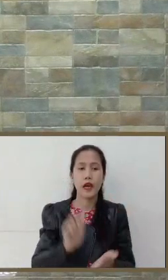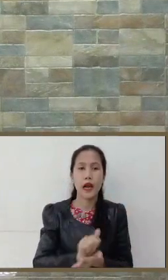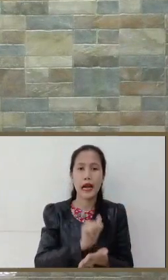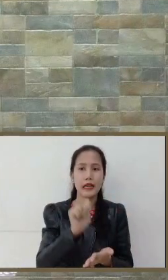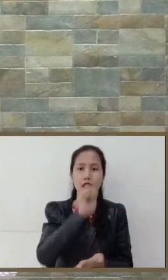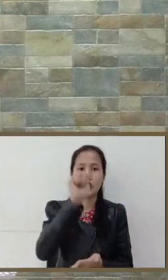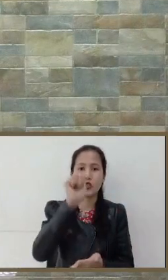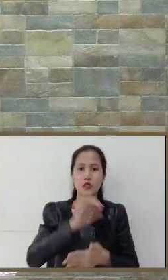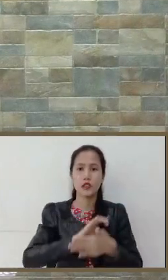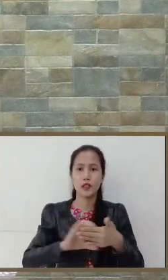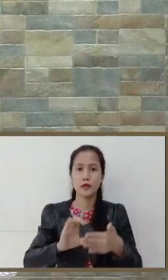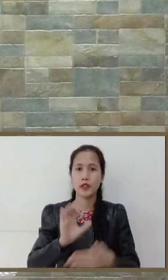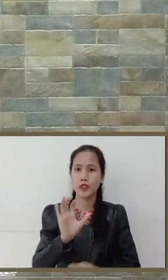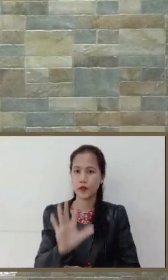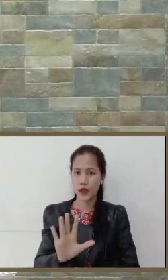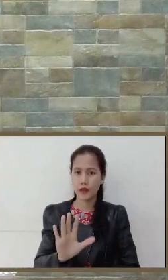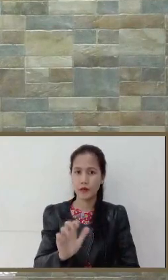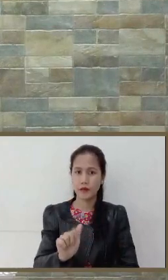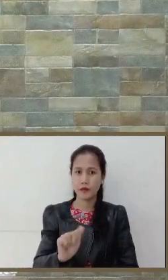number